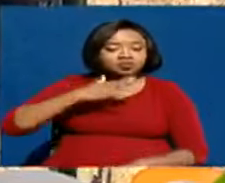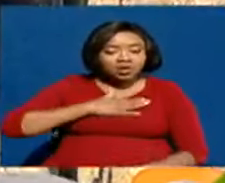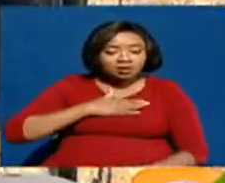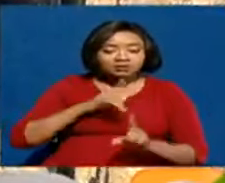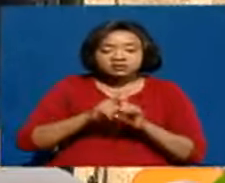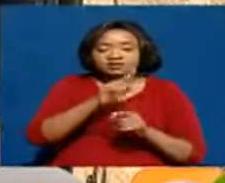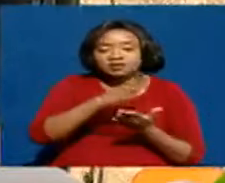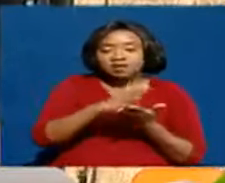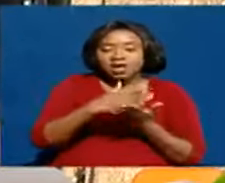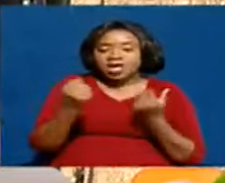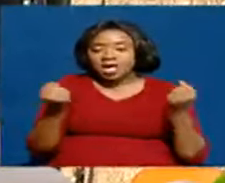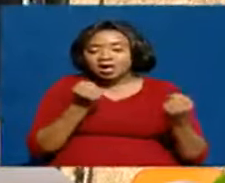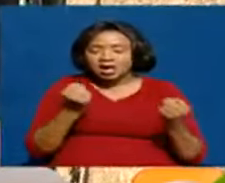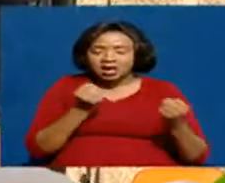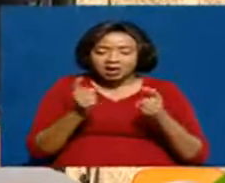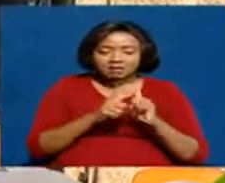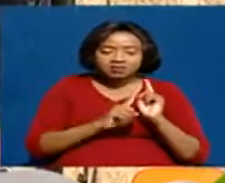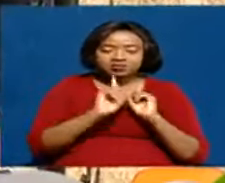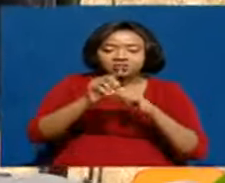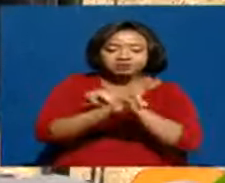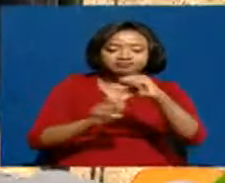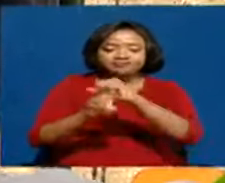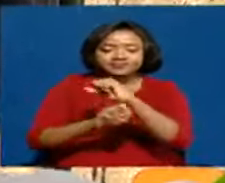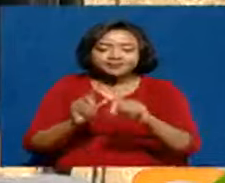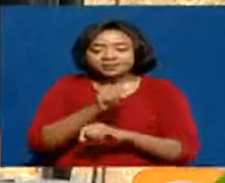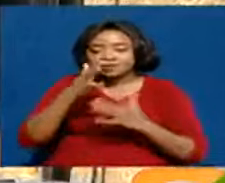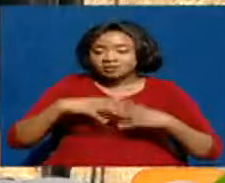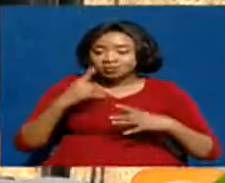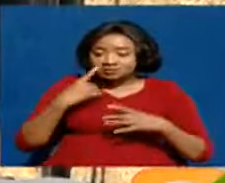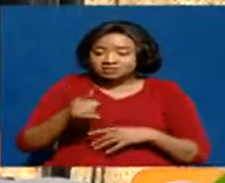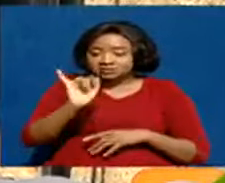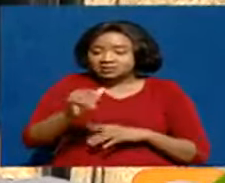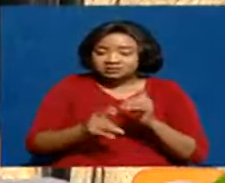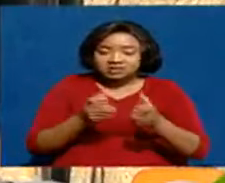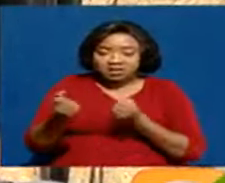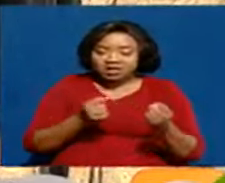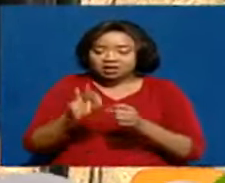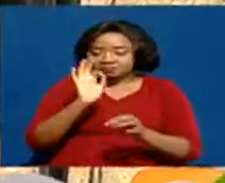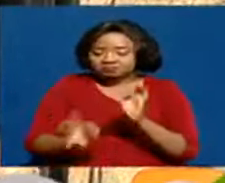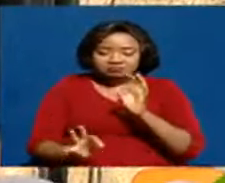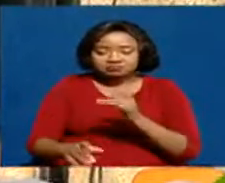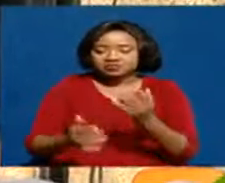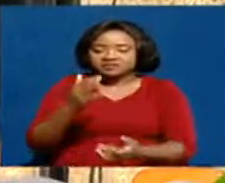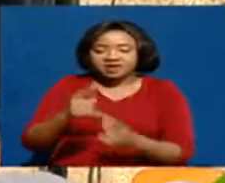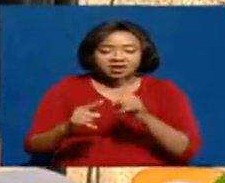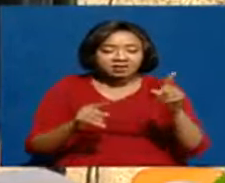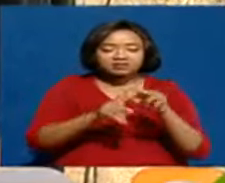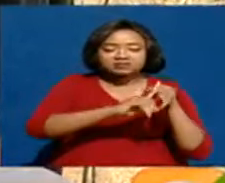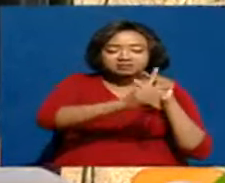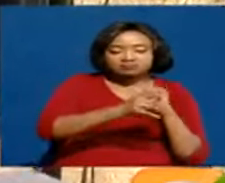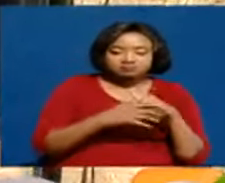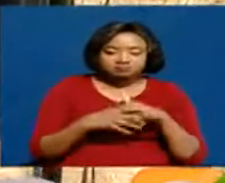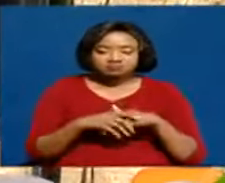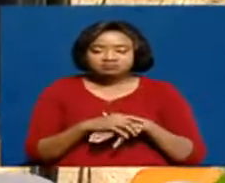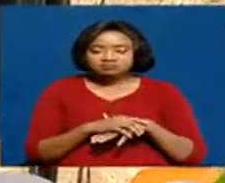magari za wenyewe, anaenda kuiba nayo magari zinacho zinachomeka, hata kuna ingine pale police station, ilichomeka ikavuruta mpaka hapo. Yeye anahepa tu. Sasa